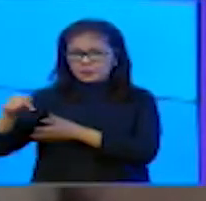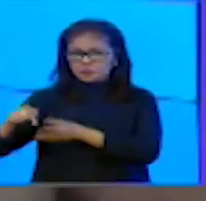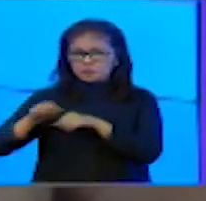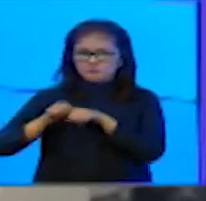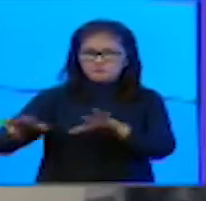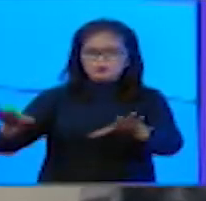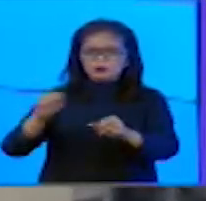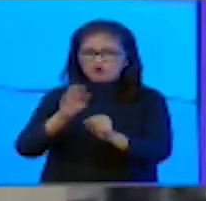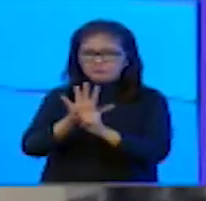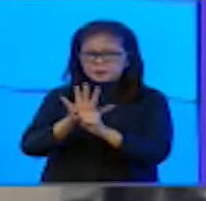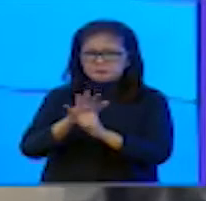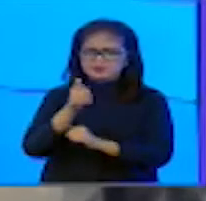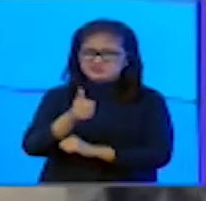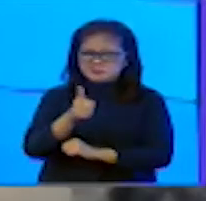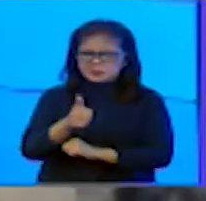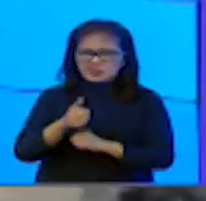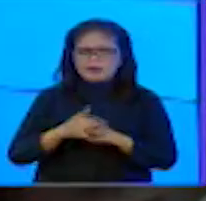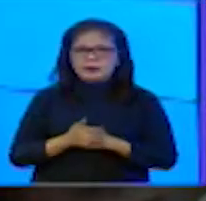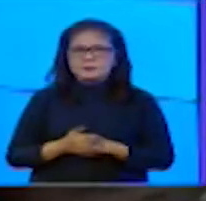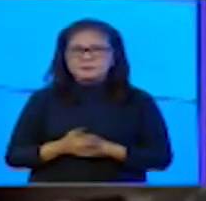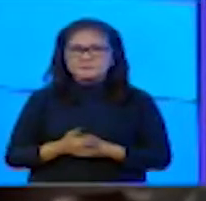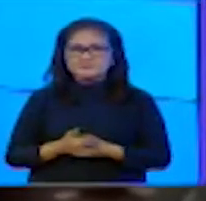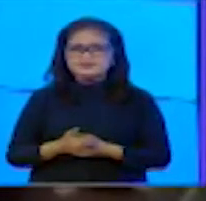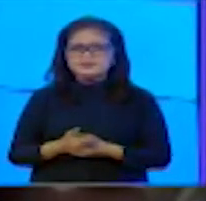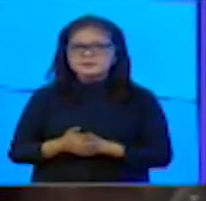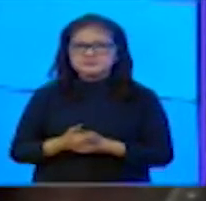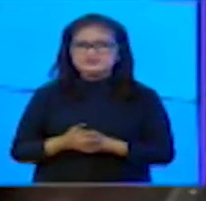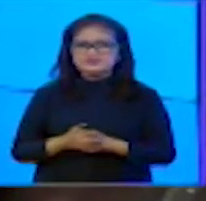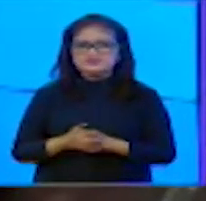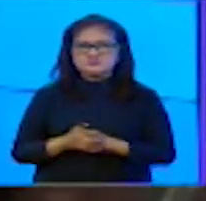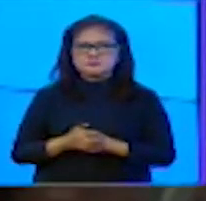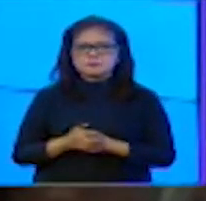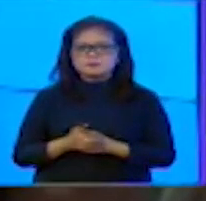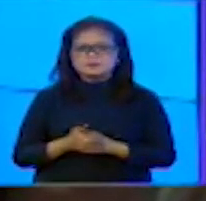Dari Jakarta, Rio Mani, iNews melaporkan.